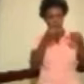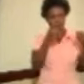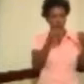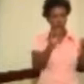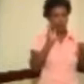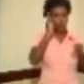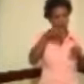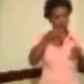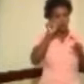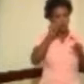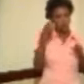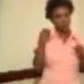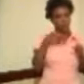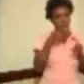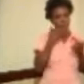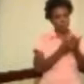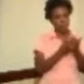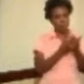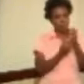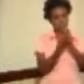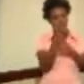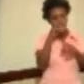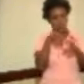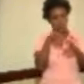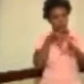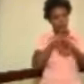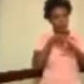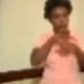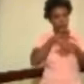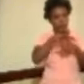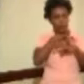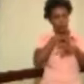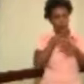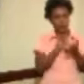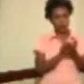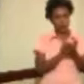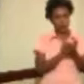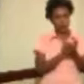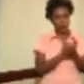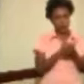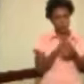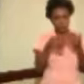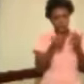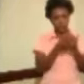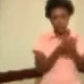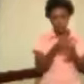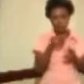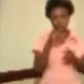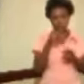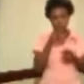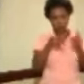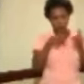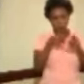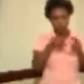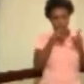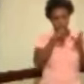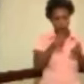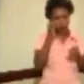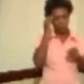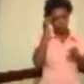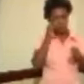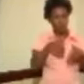allons doter le secteur agro-agricole des industries de transformation d'un crédit, nous